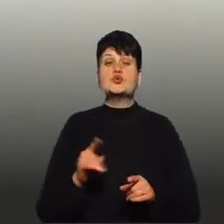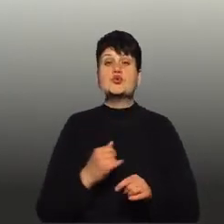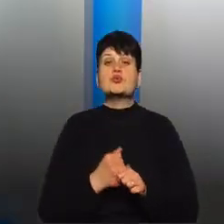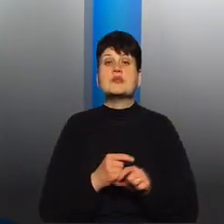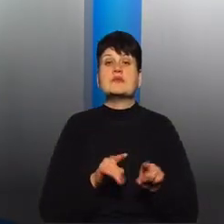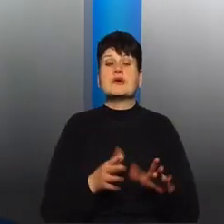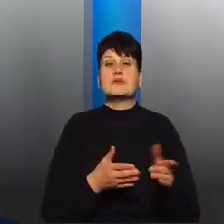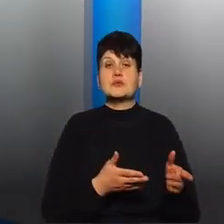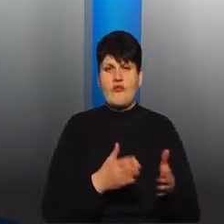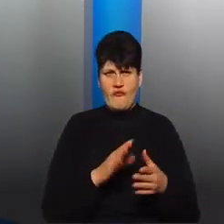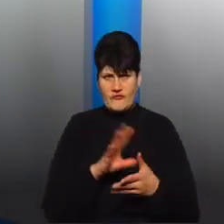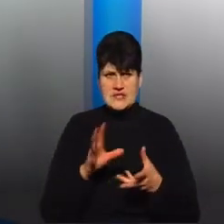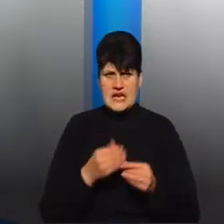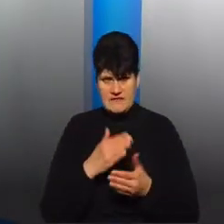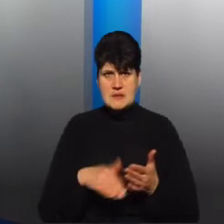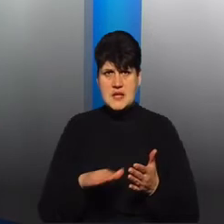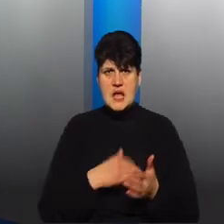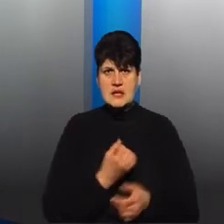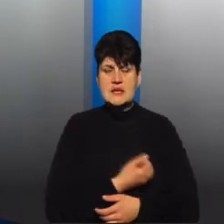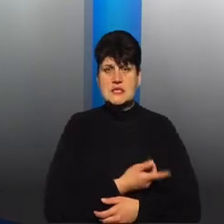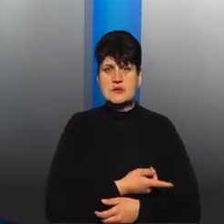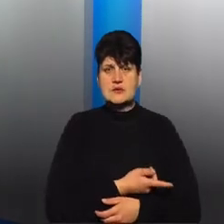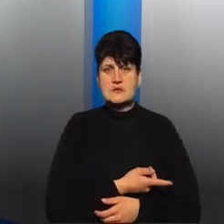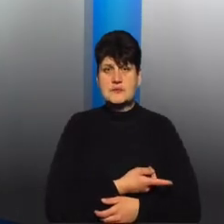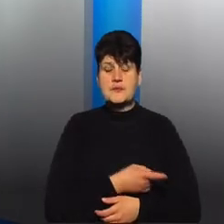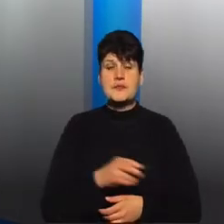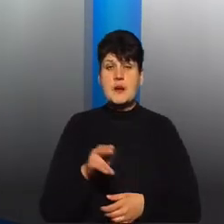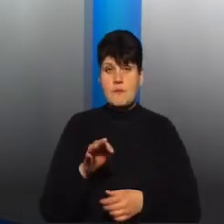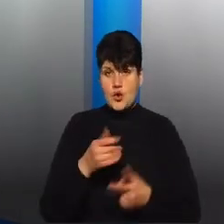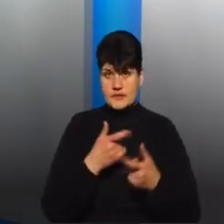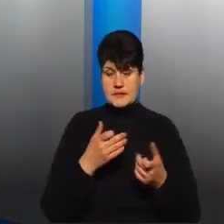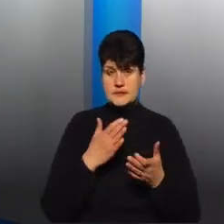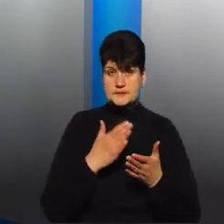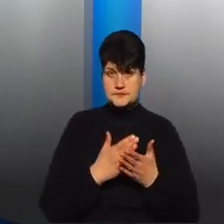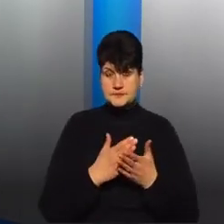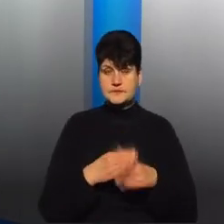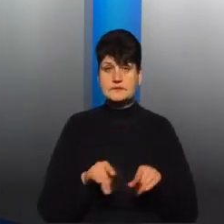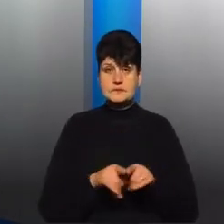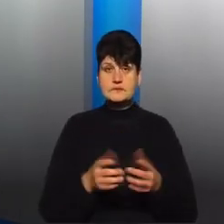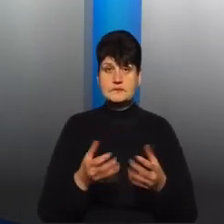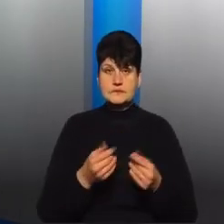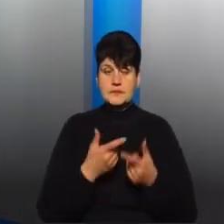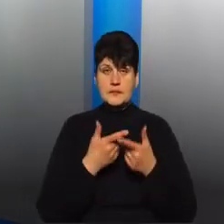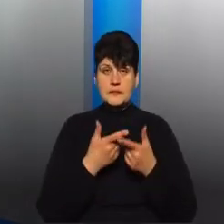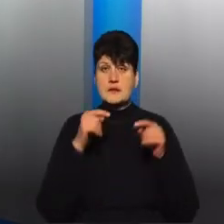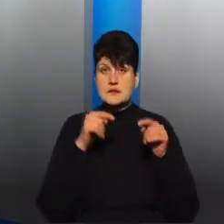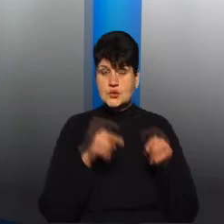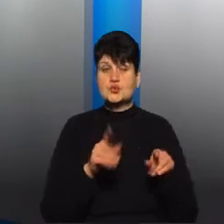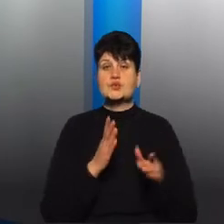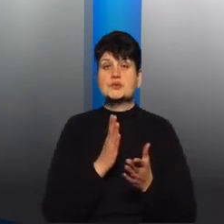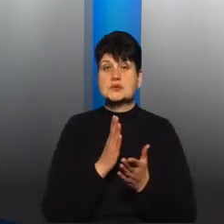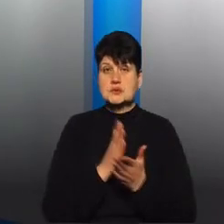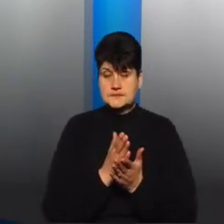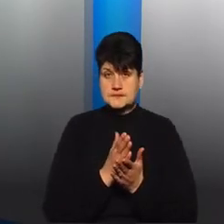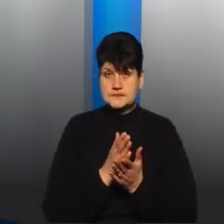вакцинацію? Значить, по інформації, які існують, я також черпаю інформацію з тих джерел, які є, от, тому що